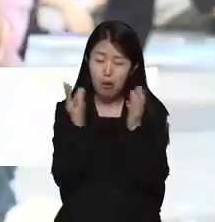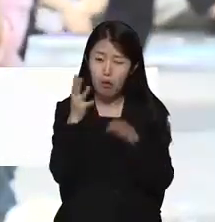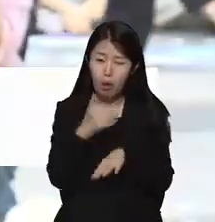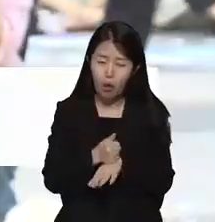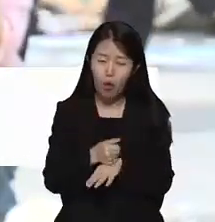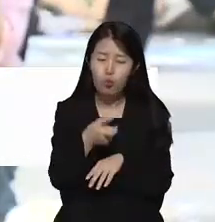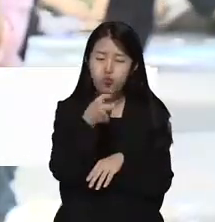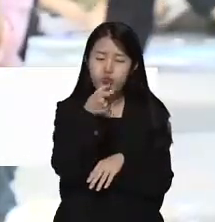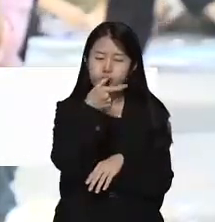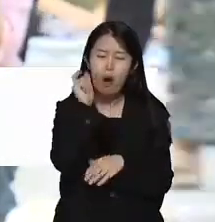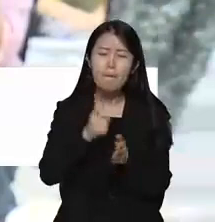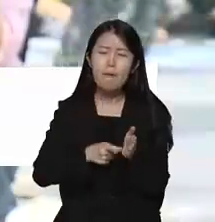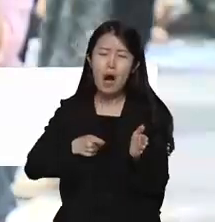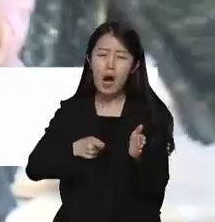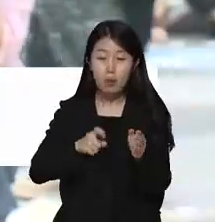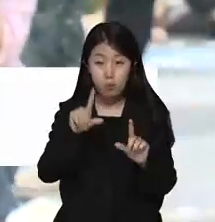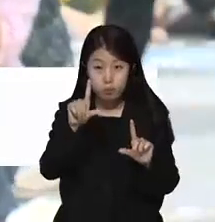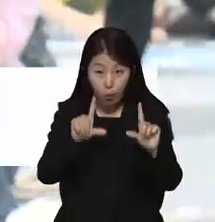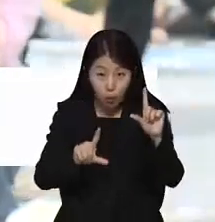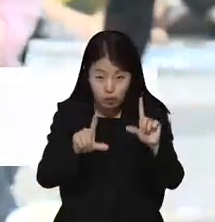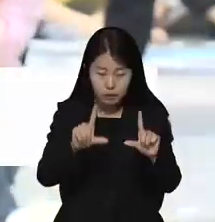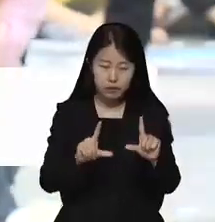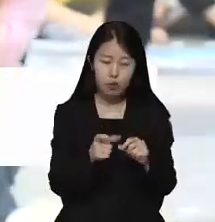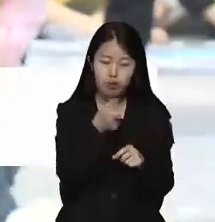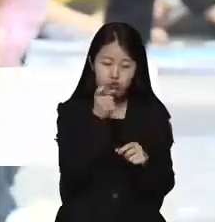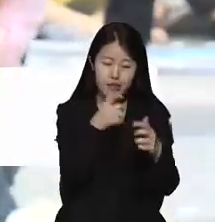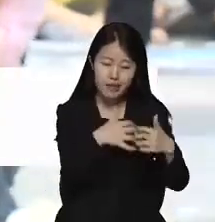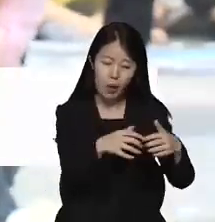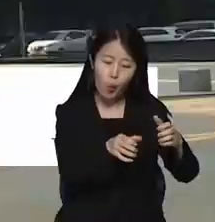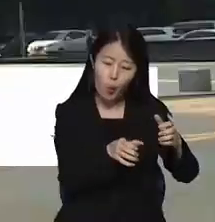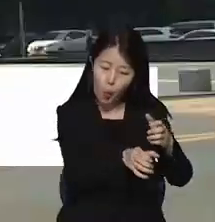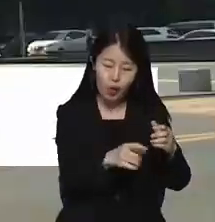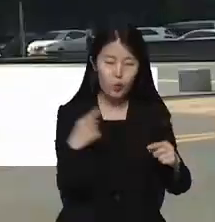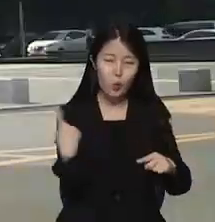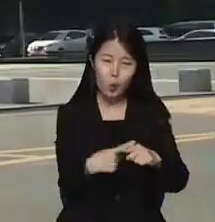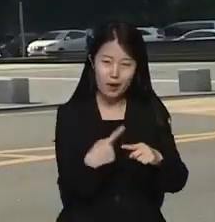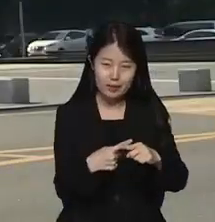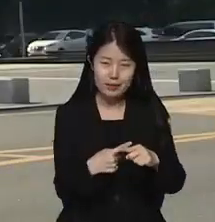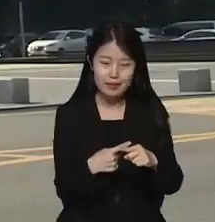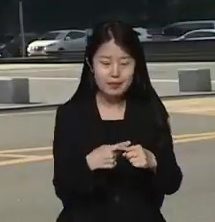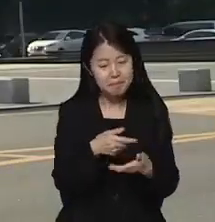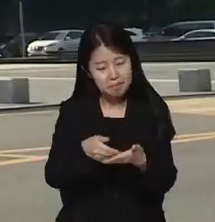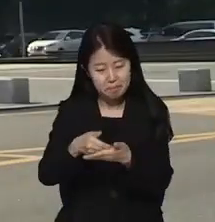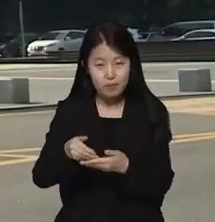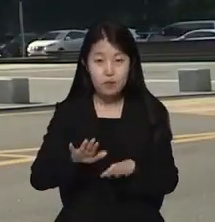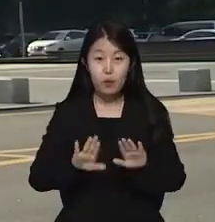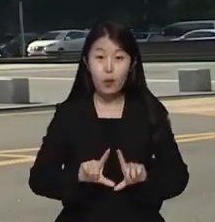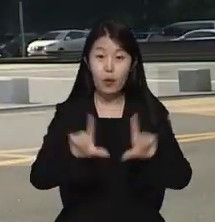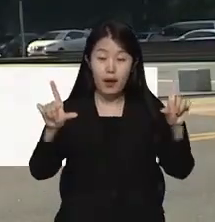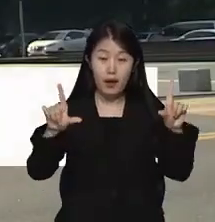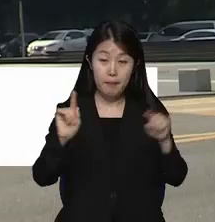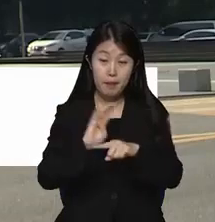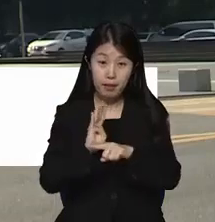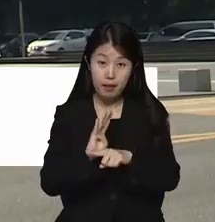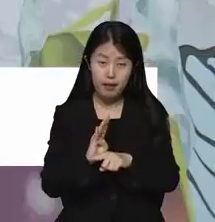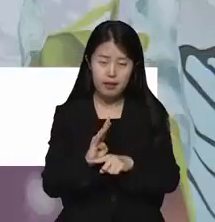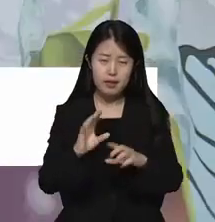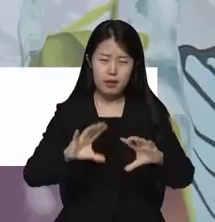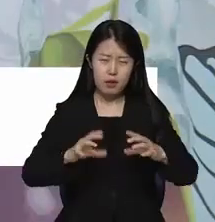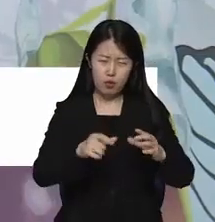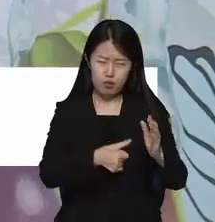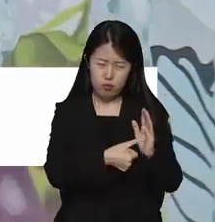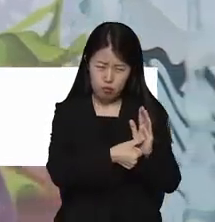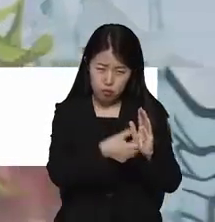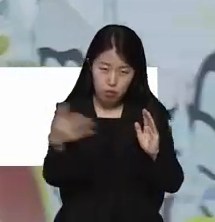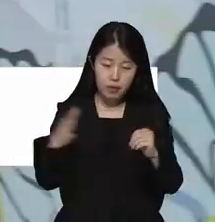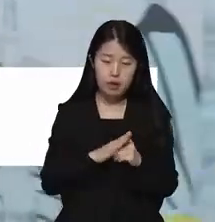되는 모습을 정수기로 표현을 해서 그림을 그렸습니다 올해 비엔날레는 세계적인 명성을 자랑하는